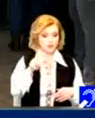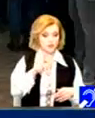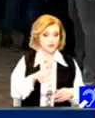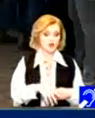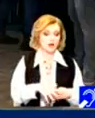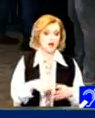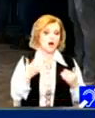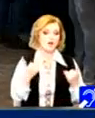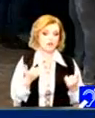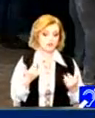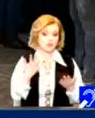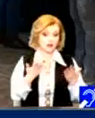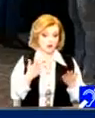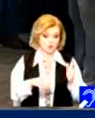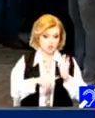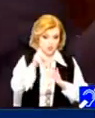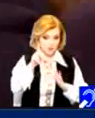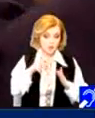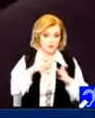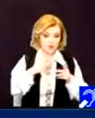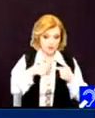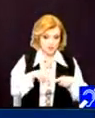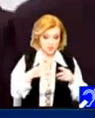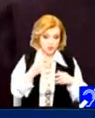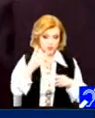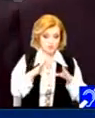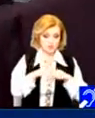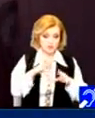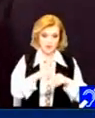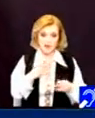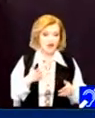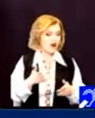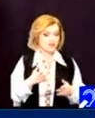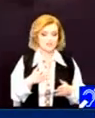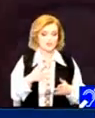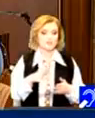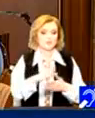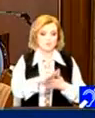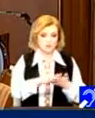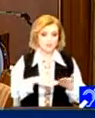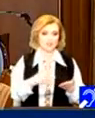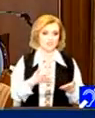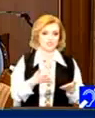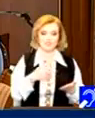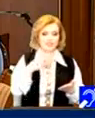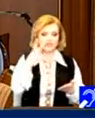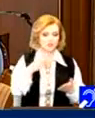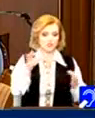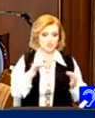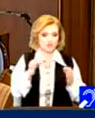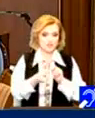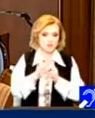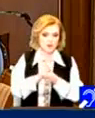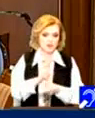unui eventual scrutin anticipat nu ar însemna decât prelungirea perioadei de instabilitate politică. Aceiași actori politici ar fi la